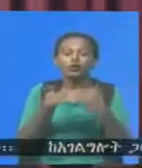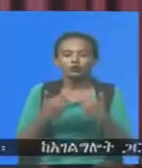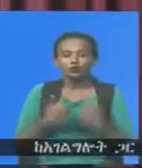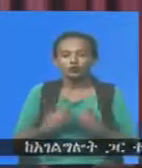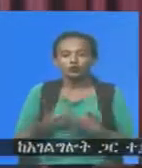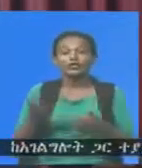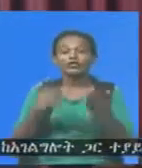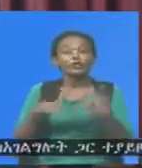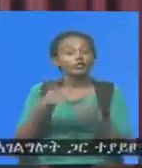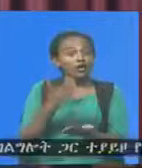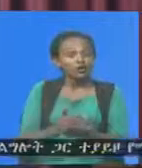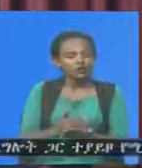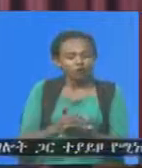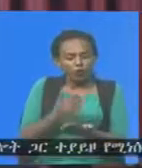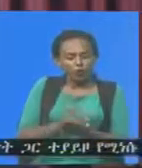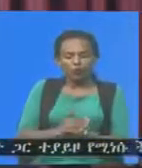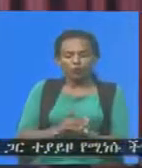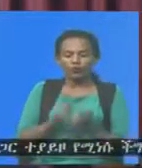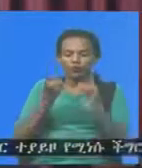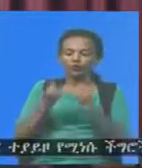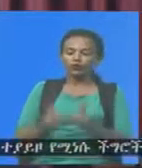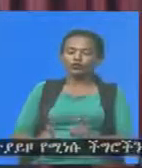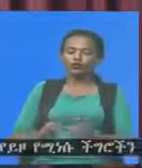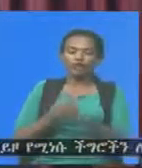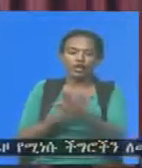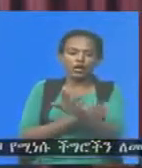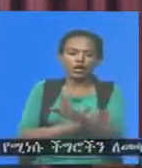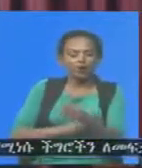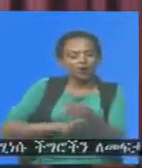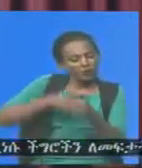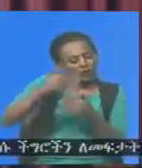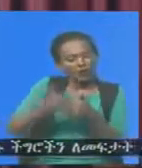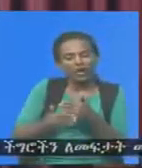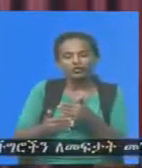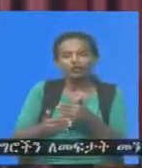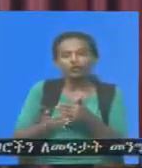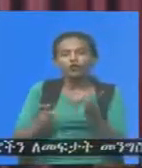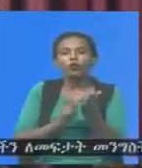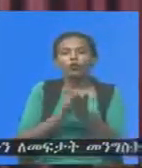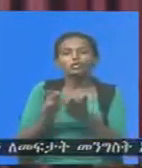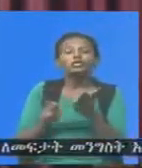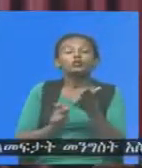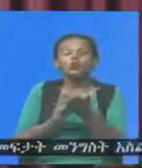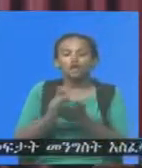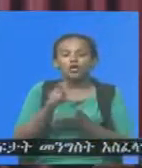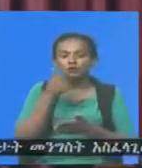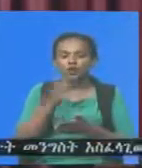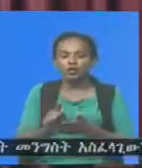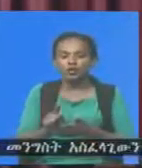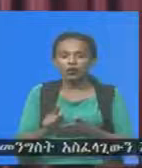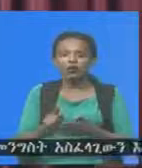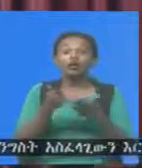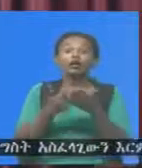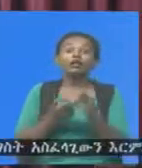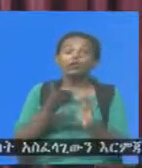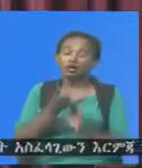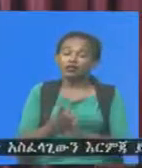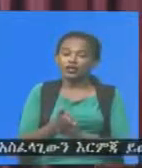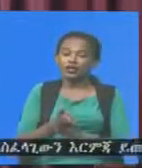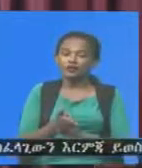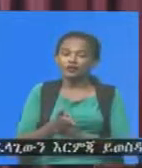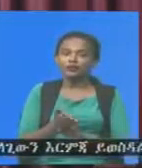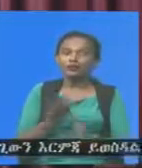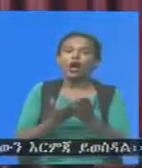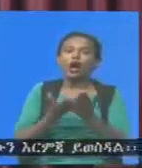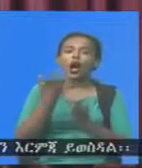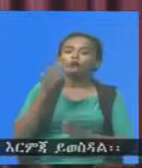ግን እየቆመ እየፈተሸ እያረመ መሄድ መቻል ነው ዲሞክራሲ የሚያሰኘው። ከዚህ አንጻር ሀብት